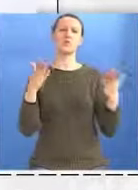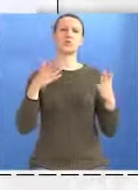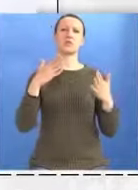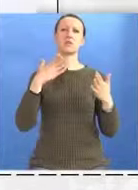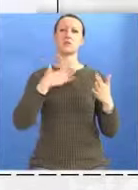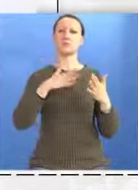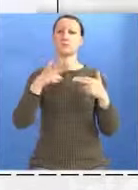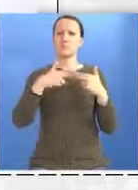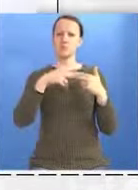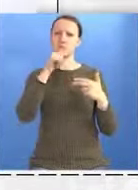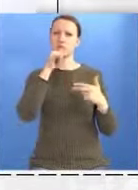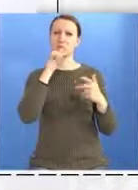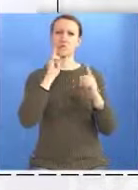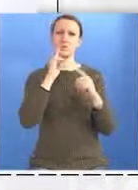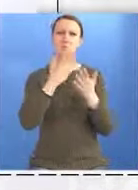biti blizu vode.